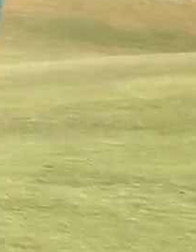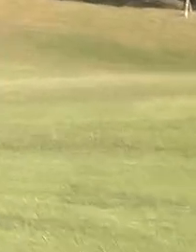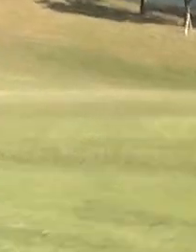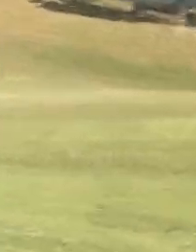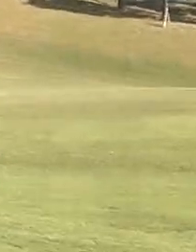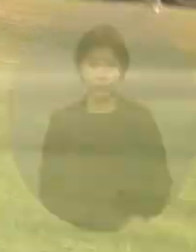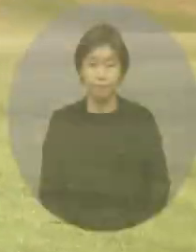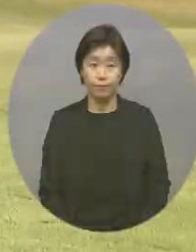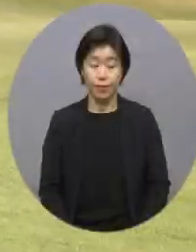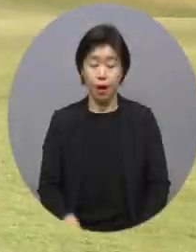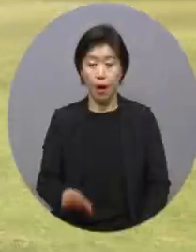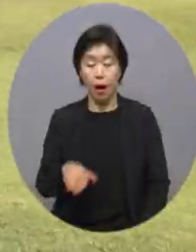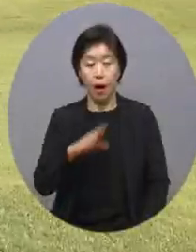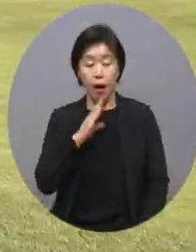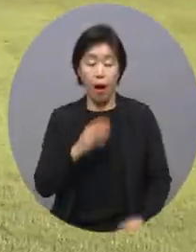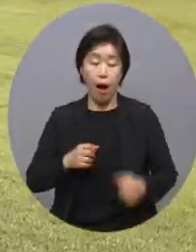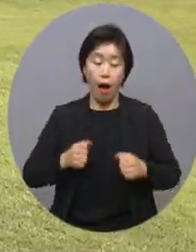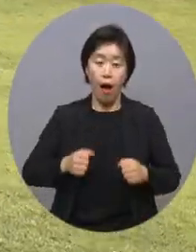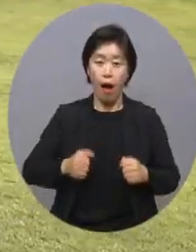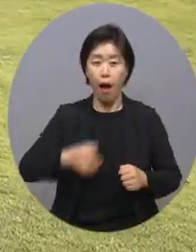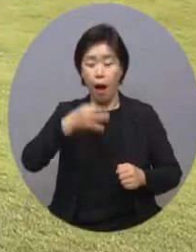야, 여기는